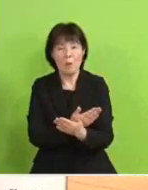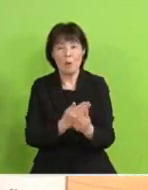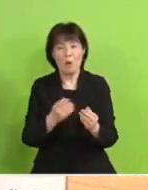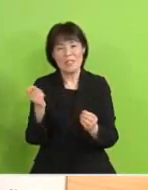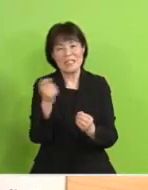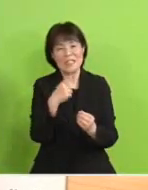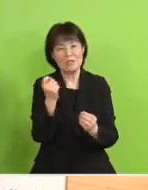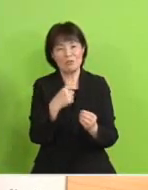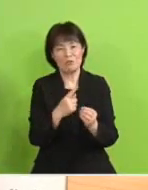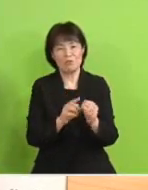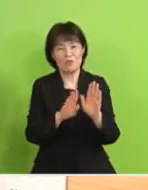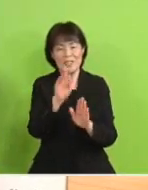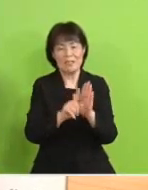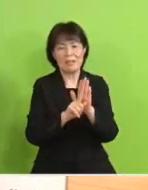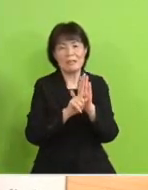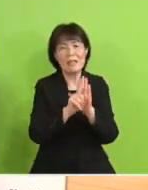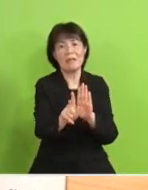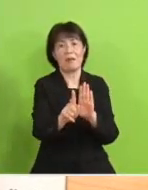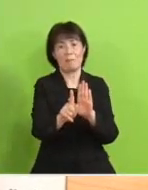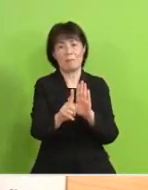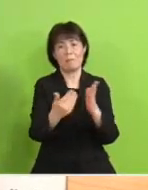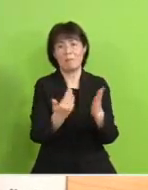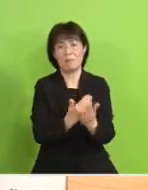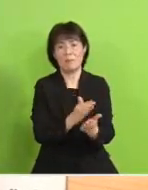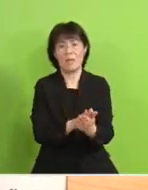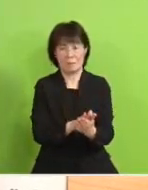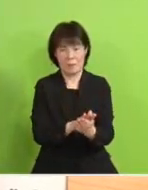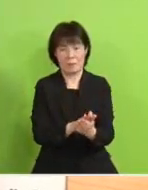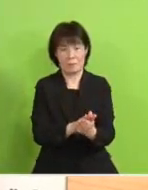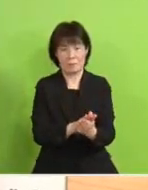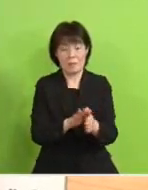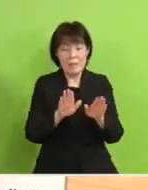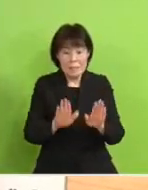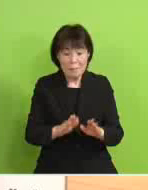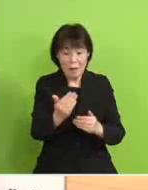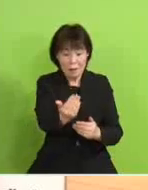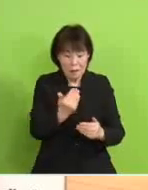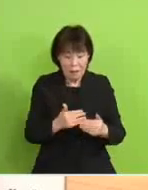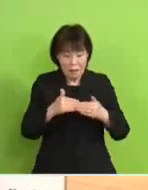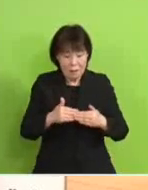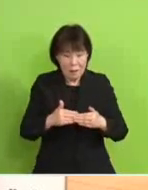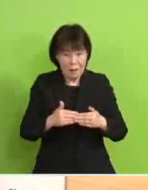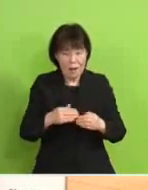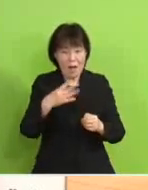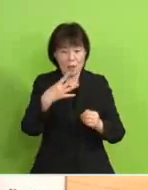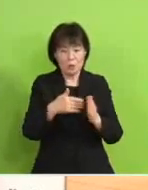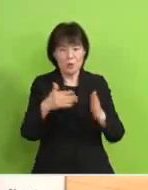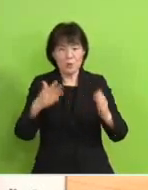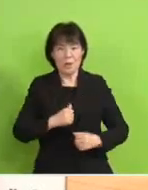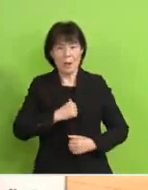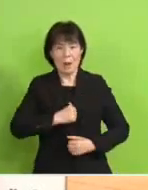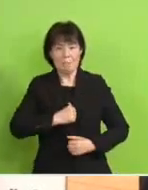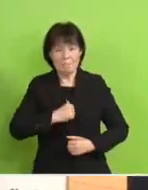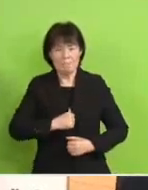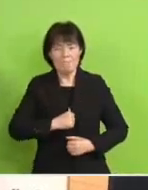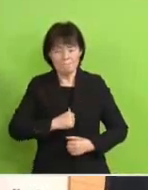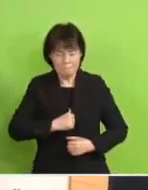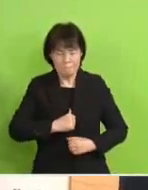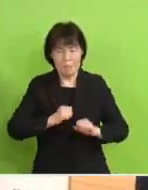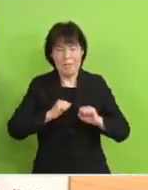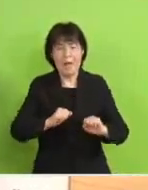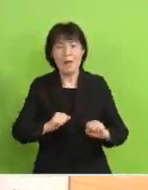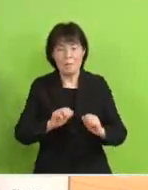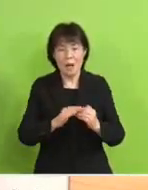急事態宣言しか待ってません。今この4週間我慢して乗り越えれ